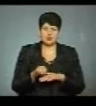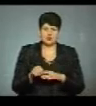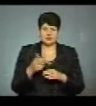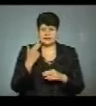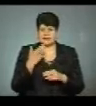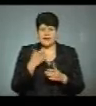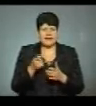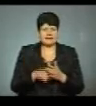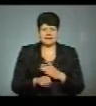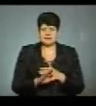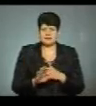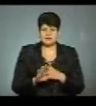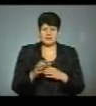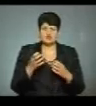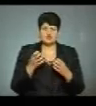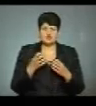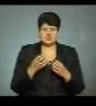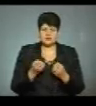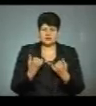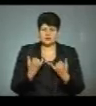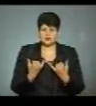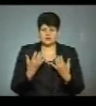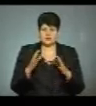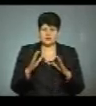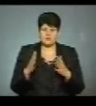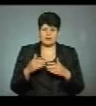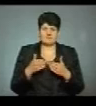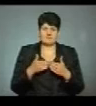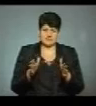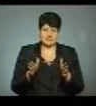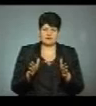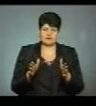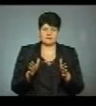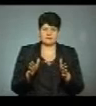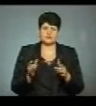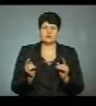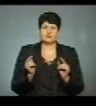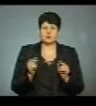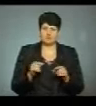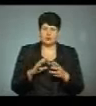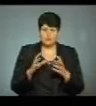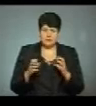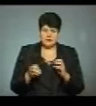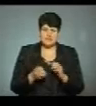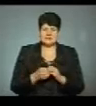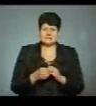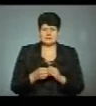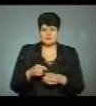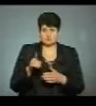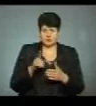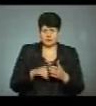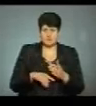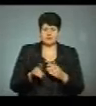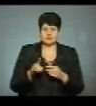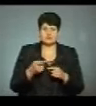є закриті, Шенген на даний момент є відкритий, тому, в принципі, сподіваємося,